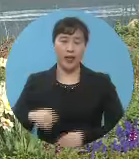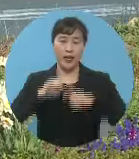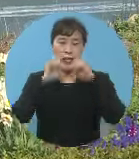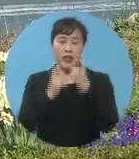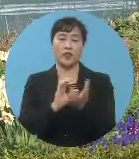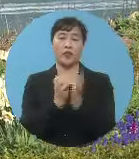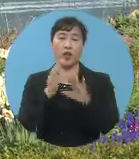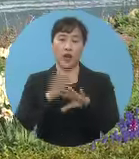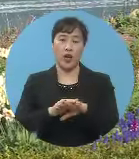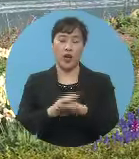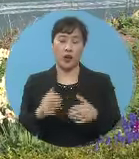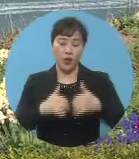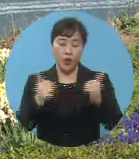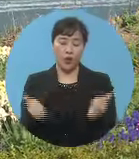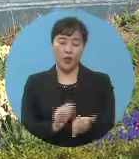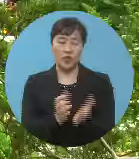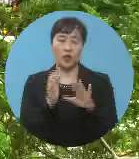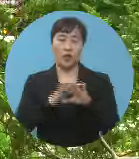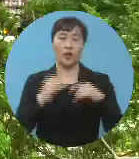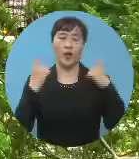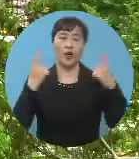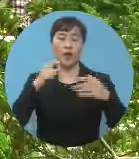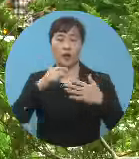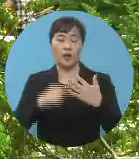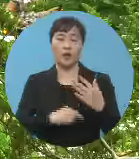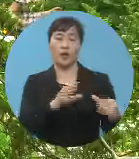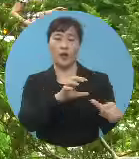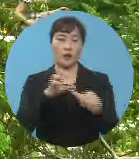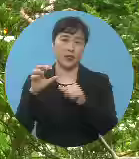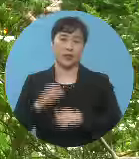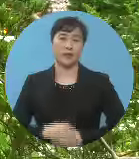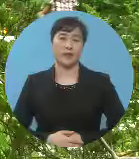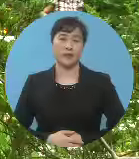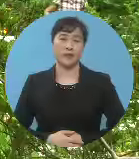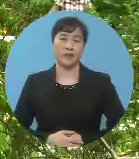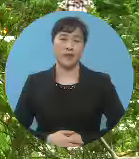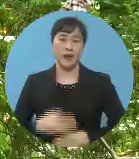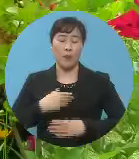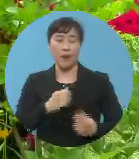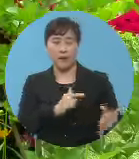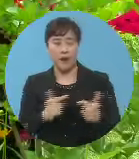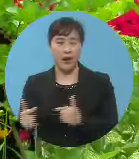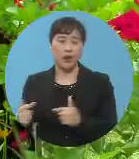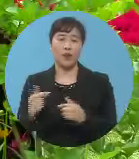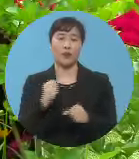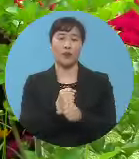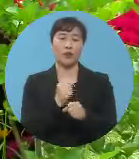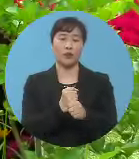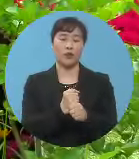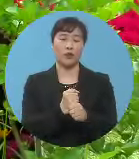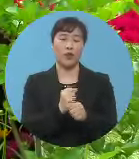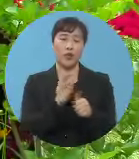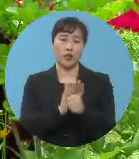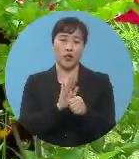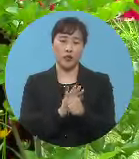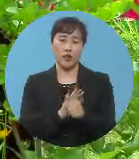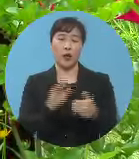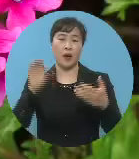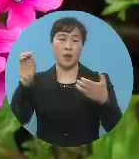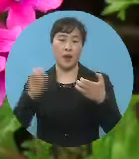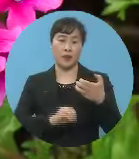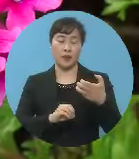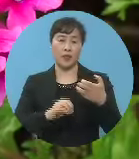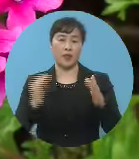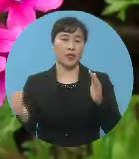정원과 공동체 정원을 관광 자원화합니다. 정원의 편의시설 등을 갖추도록 시설비 80%,